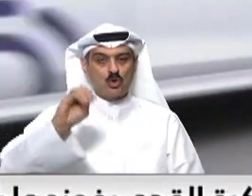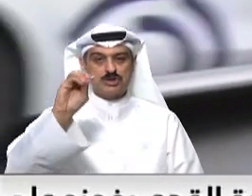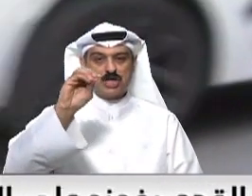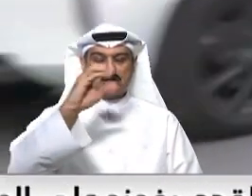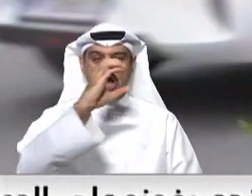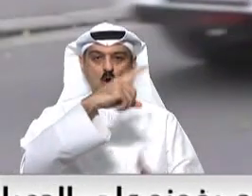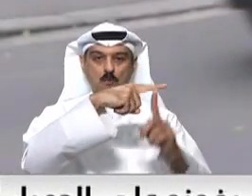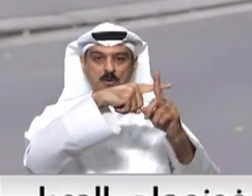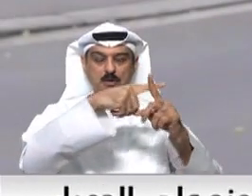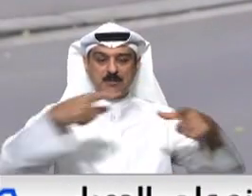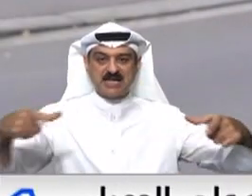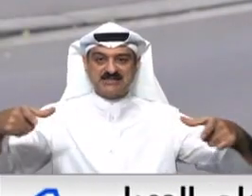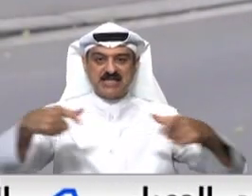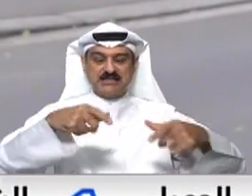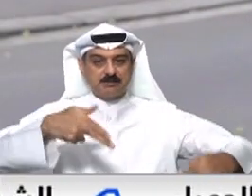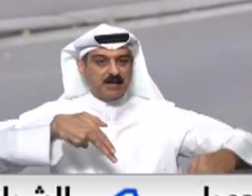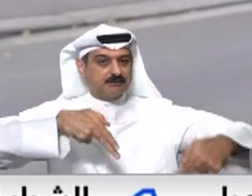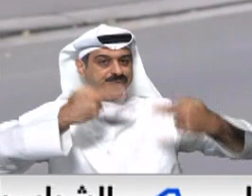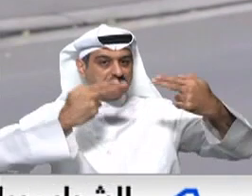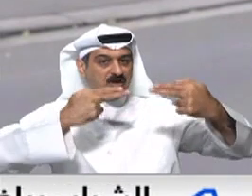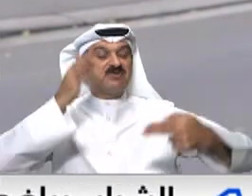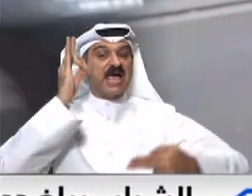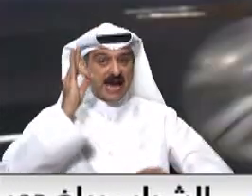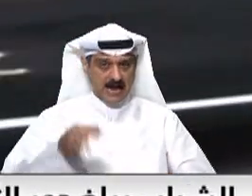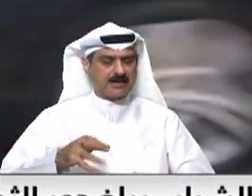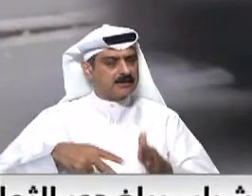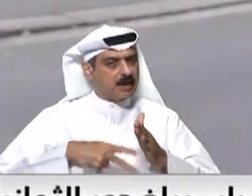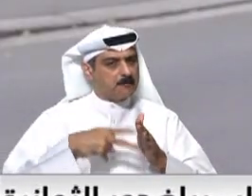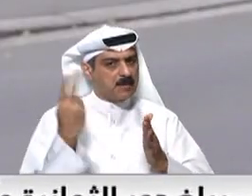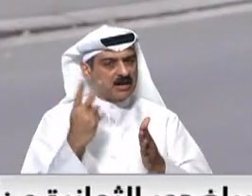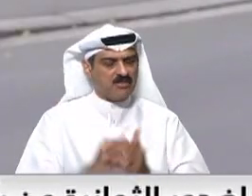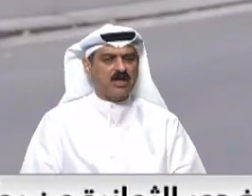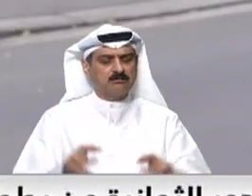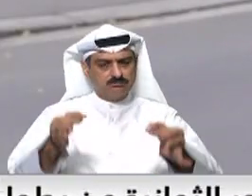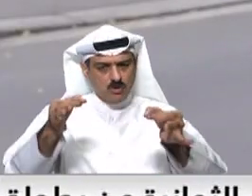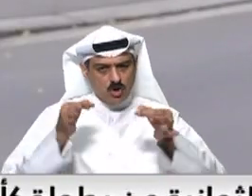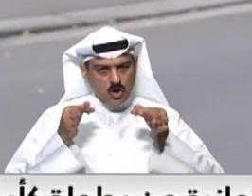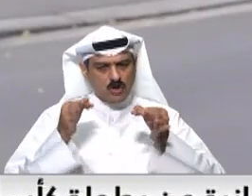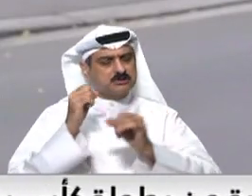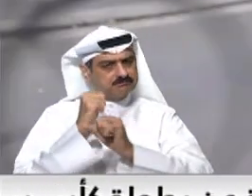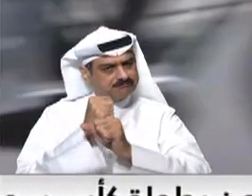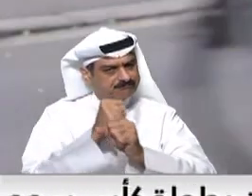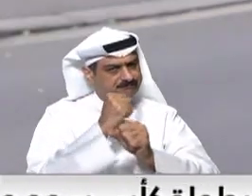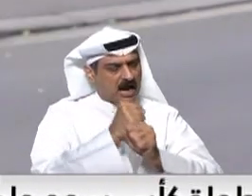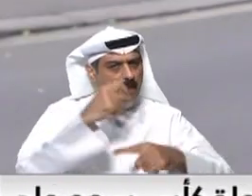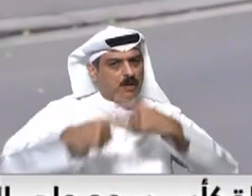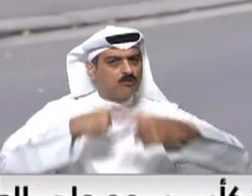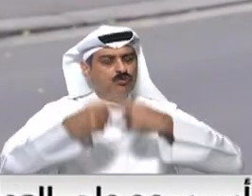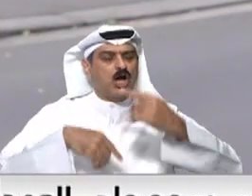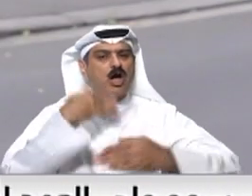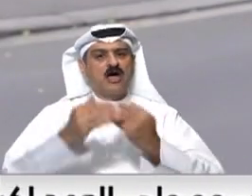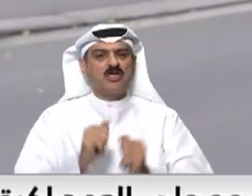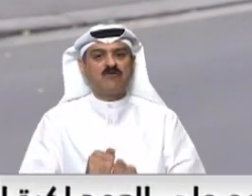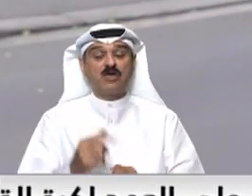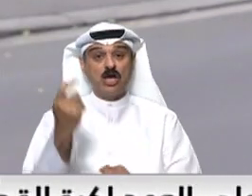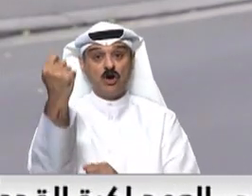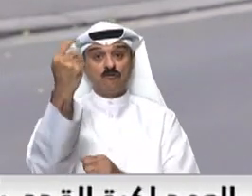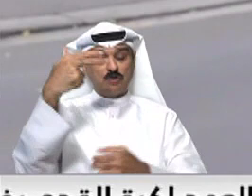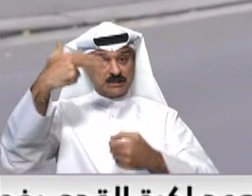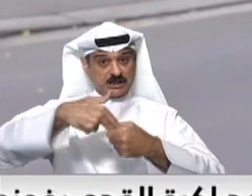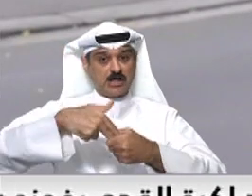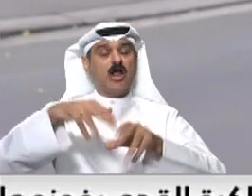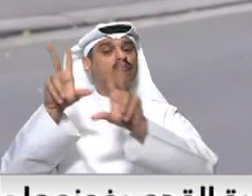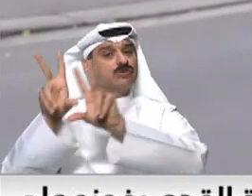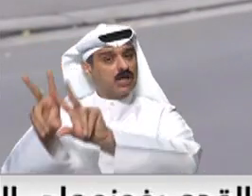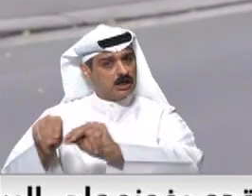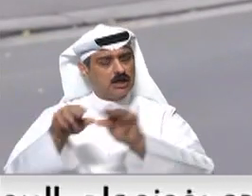خلال اجتماعهم الافتراضي اليوم أكد مجددا حرص التحالف ومساهمته الفعالة في بقاء الأسعار عند مستويات